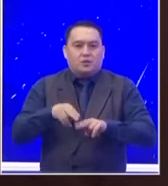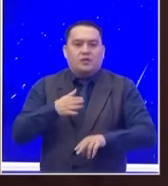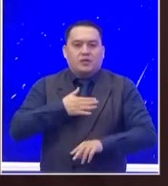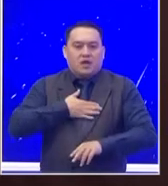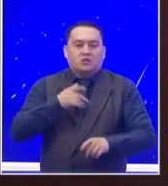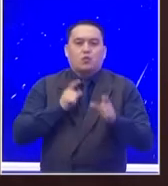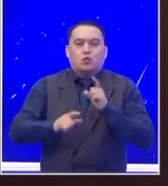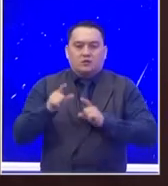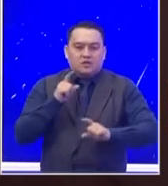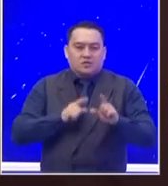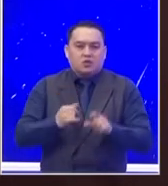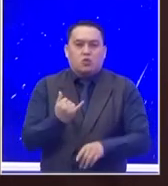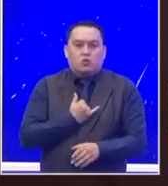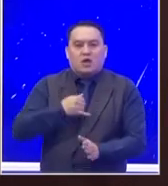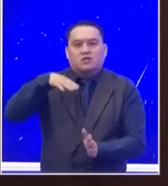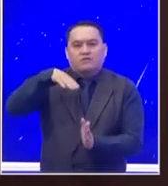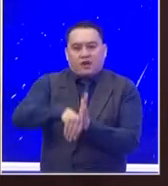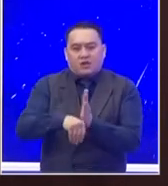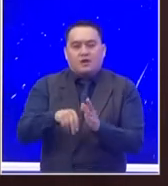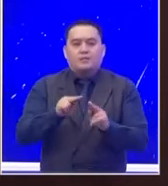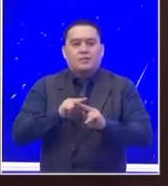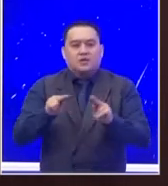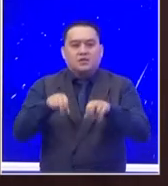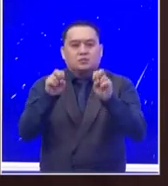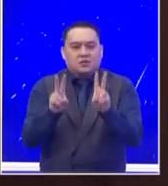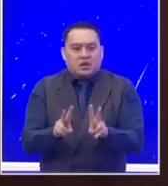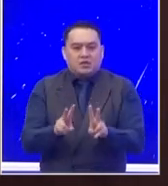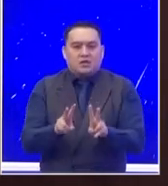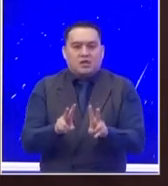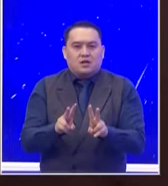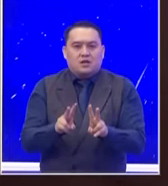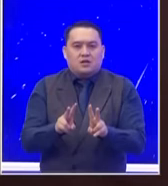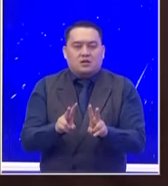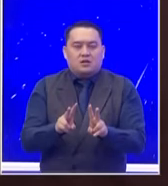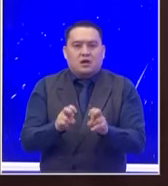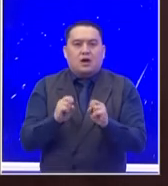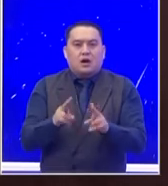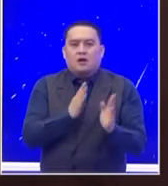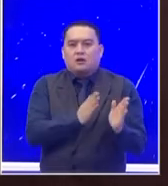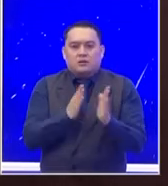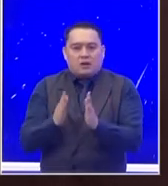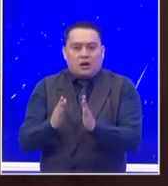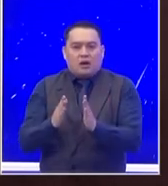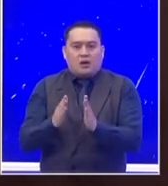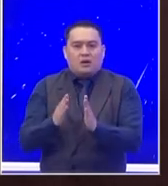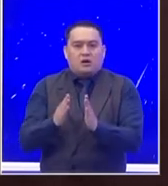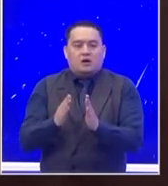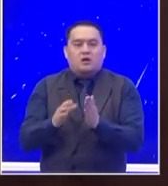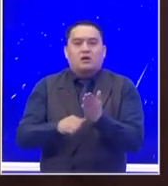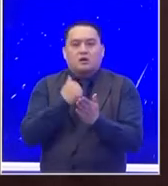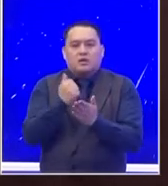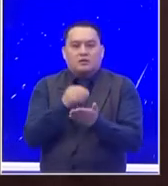нашем университете внедрены для педагогических специальностей внедрены такие дисциплины, как основы